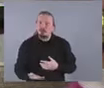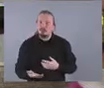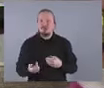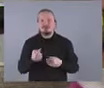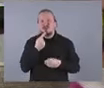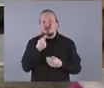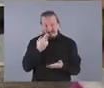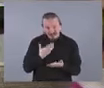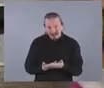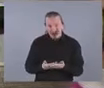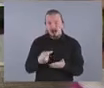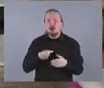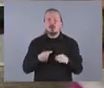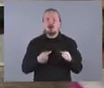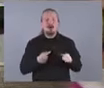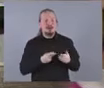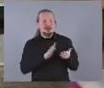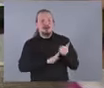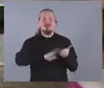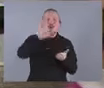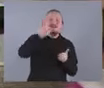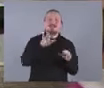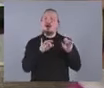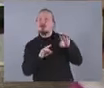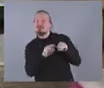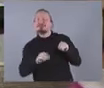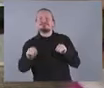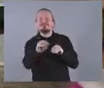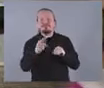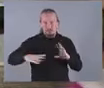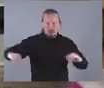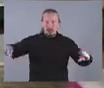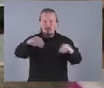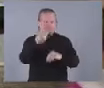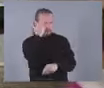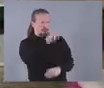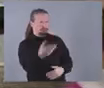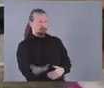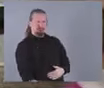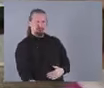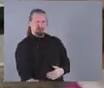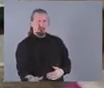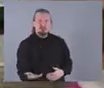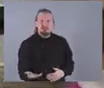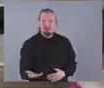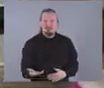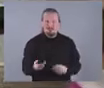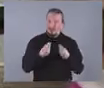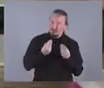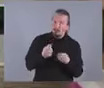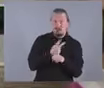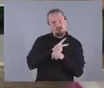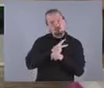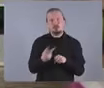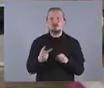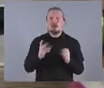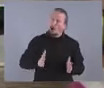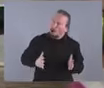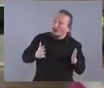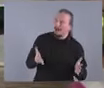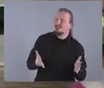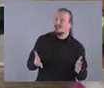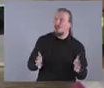inconséquent et incompréhensible pour les métropolitains et les métropolitaines ce serait une remise en cause dangereuse des engagements de la